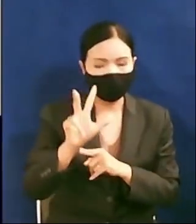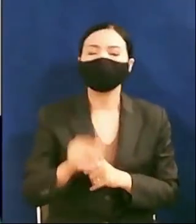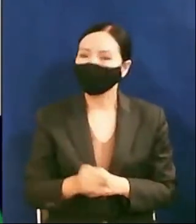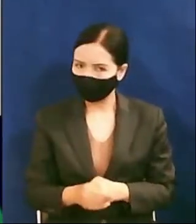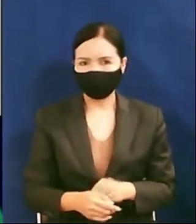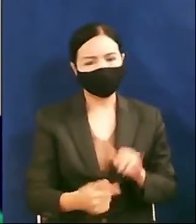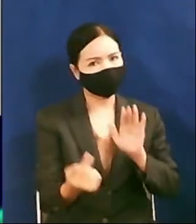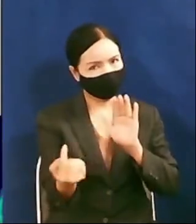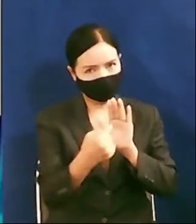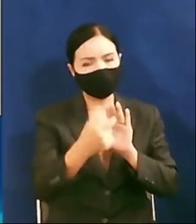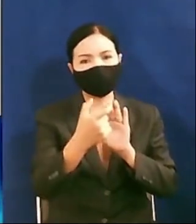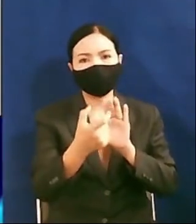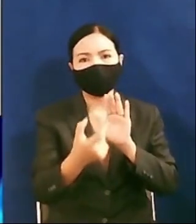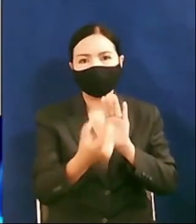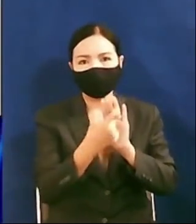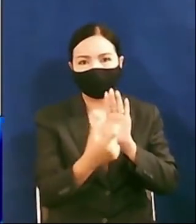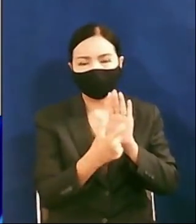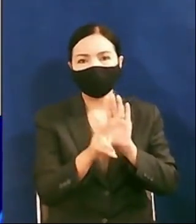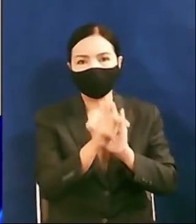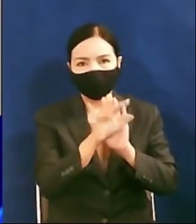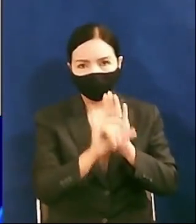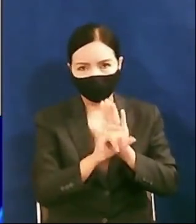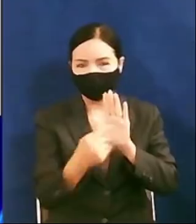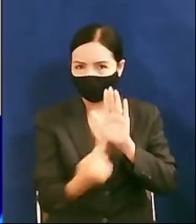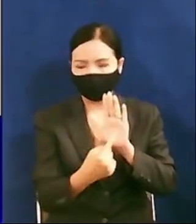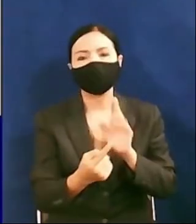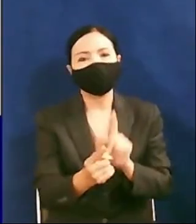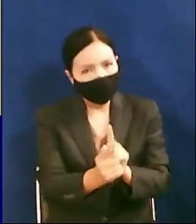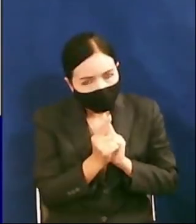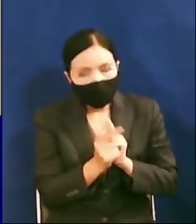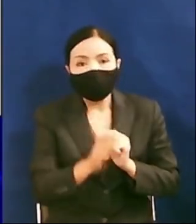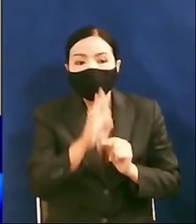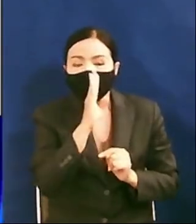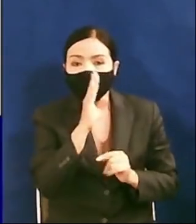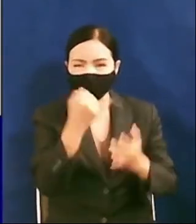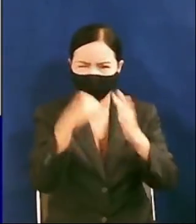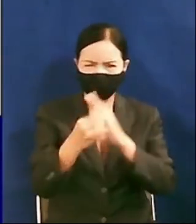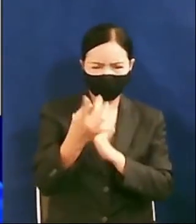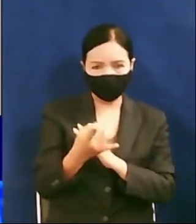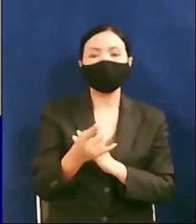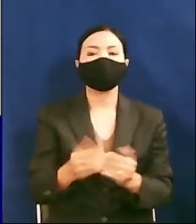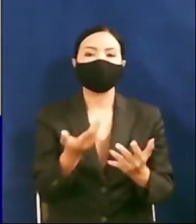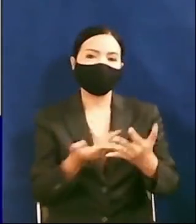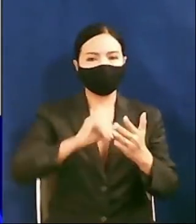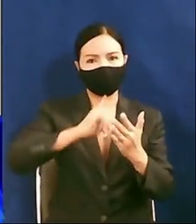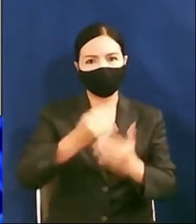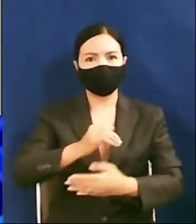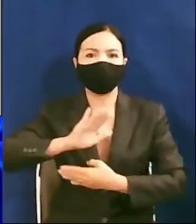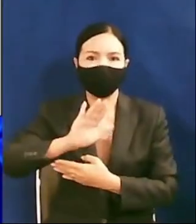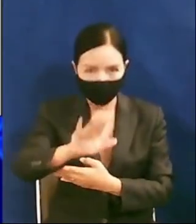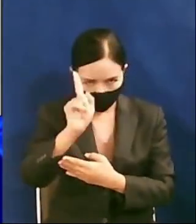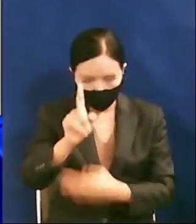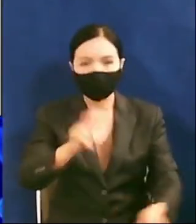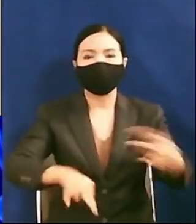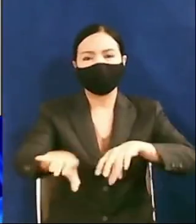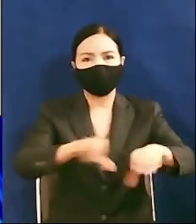วทางตามนโยบายนะครับหากมีความผิดปกตินะครับก็เป็นความรับผิดชอบในความดูแลระดับจังหวัดนะครับที่จะต้อง